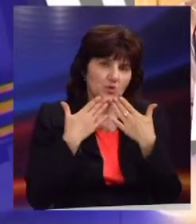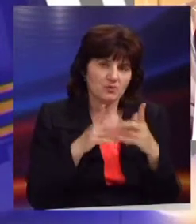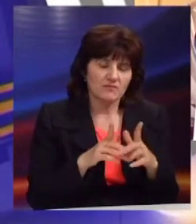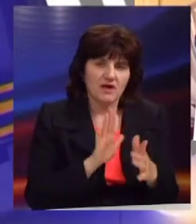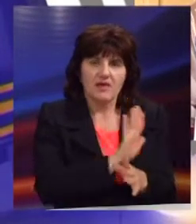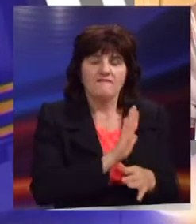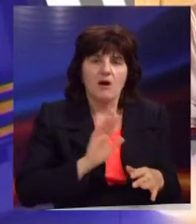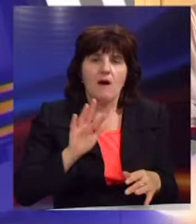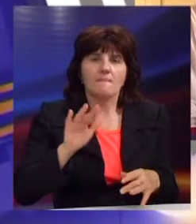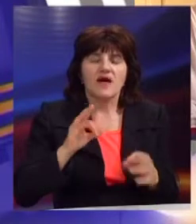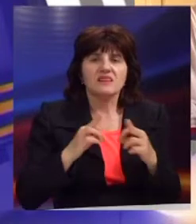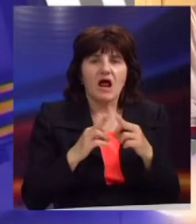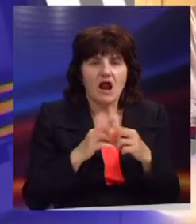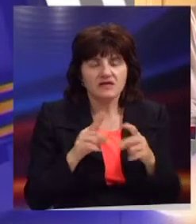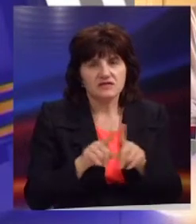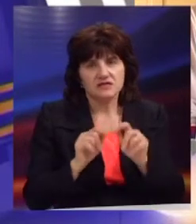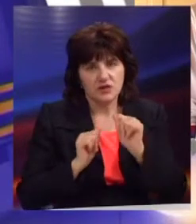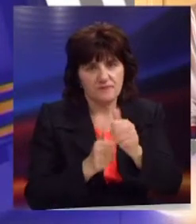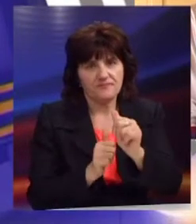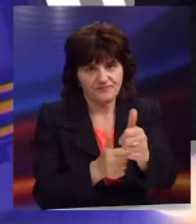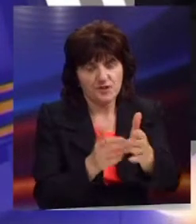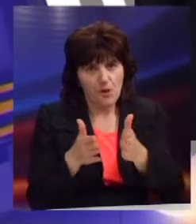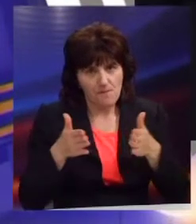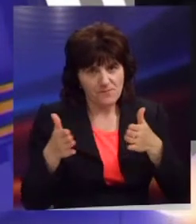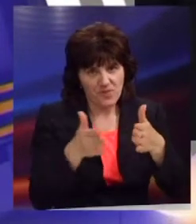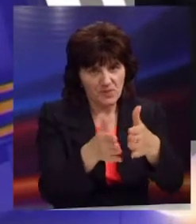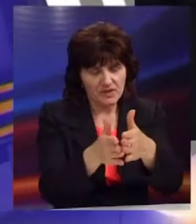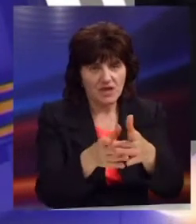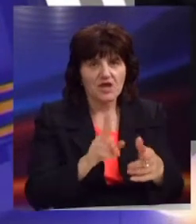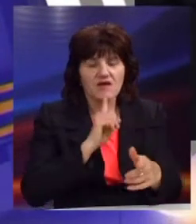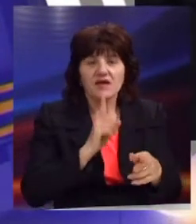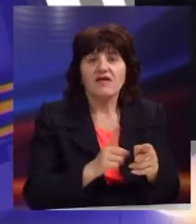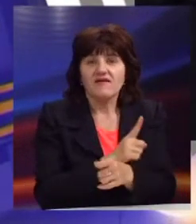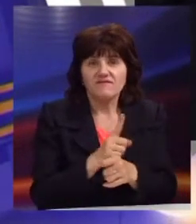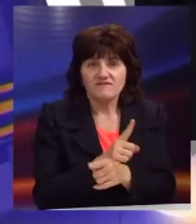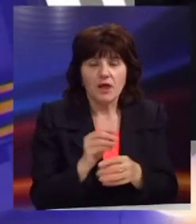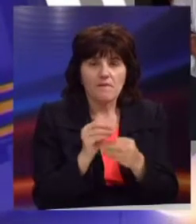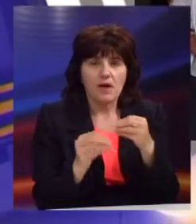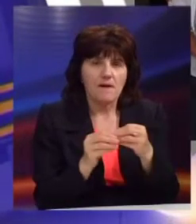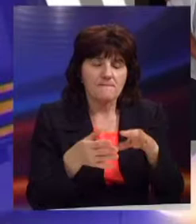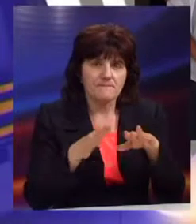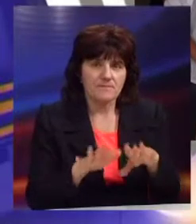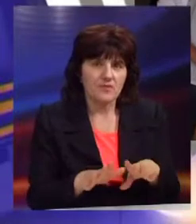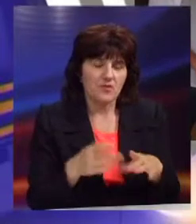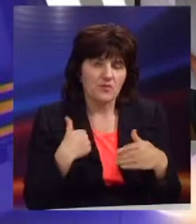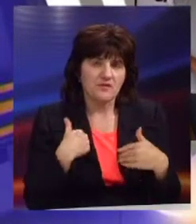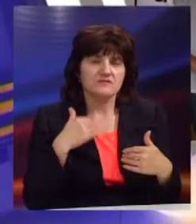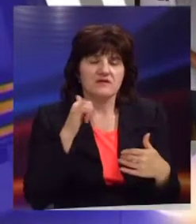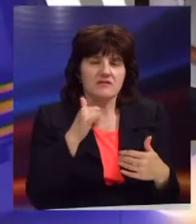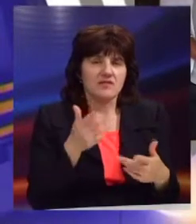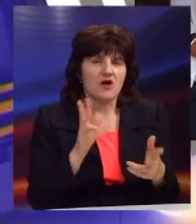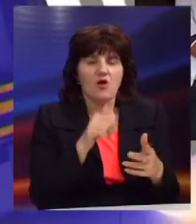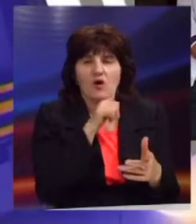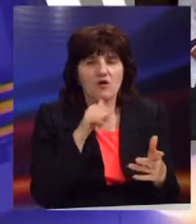jeste. Njegov mlađi brat Aleksandar krenuo je njegovim putem. Vreme koje smo mi proveli u porodici Beđik, uverili smo